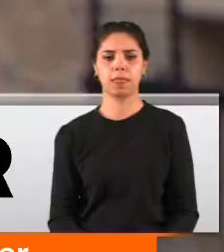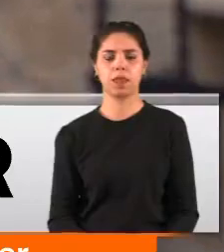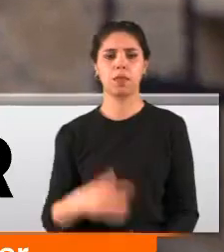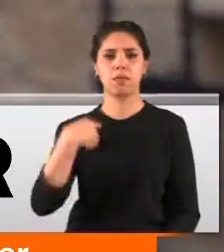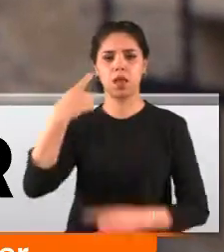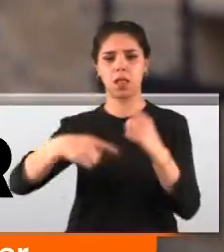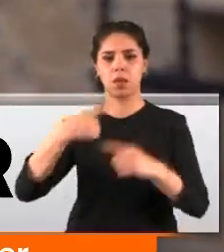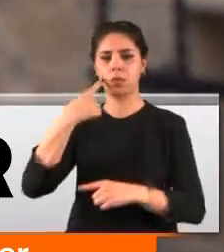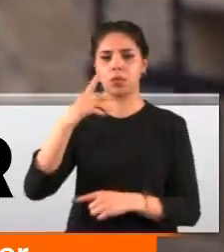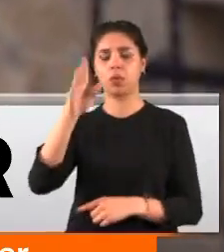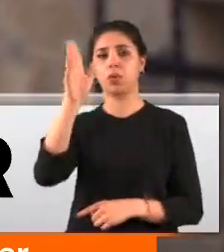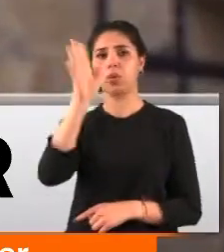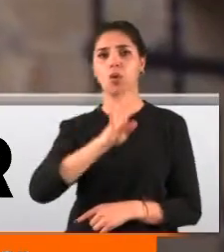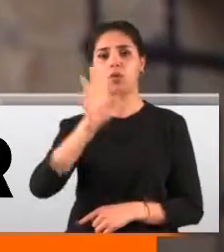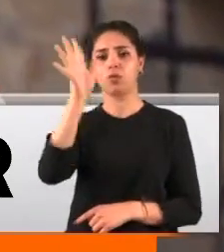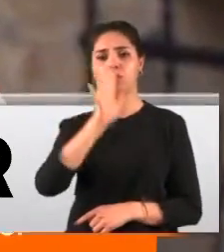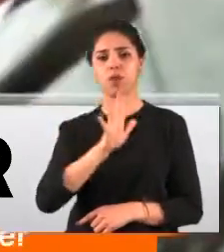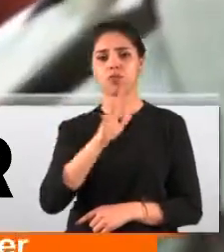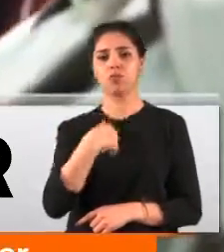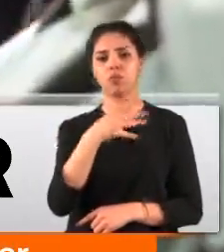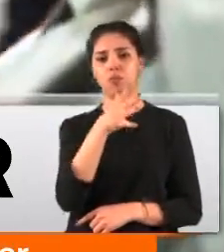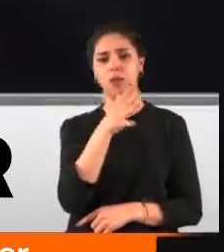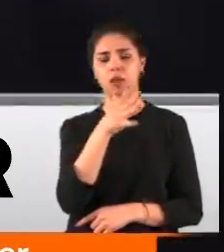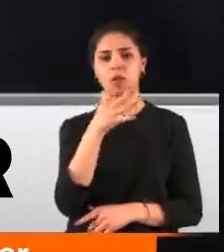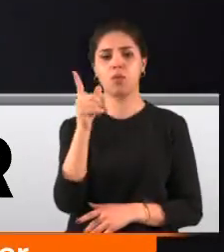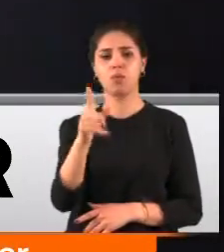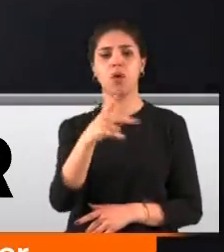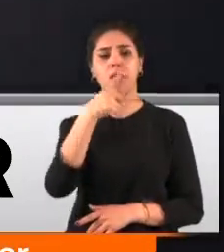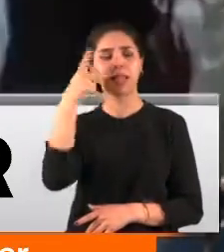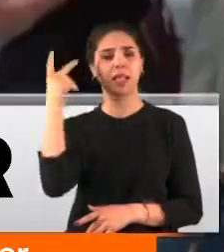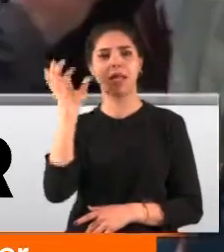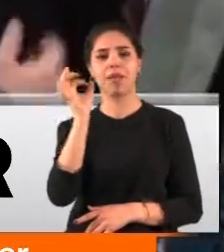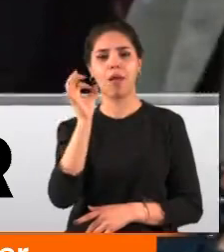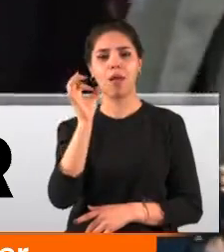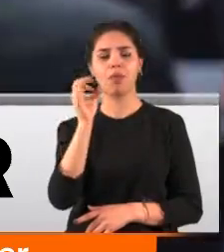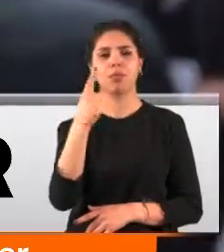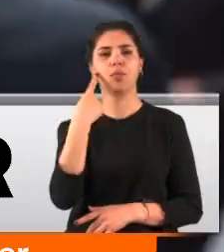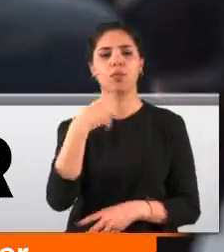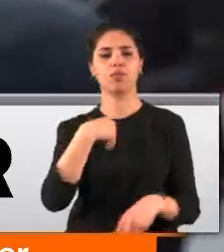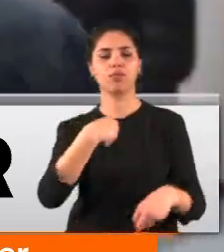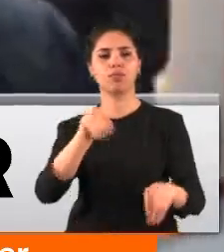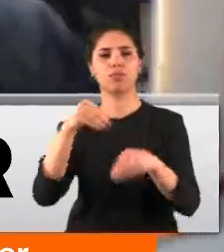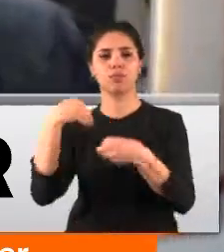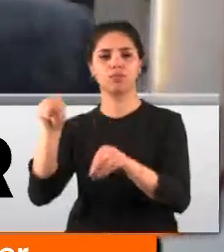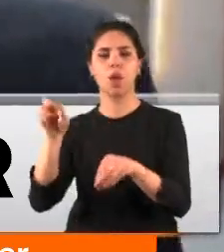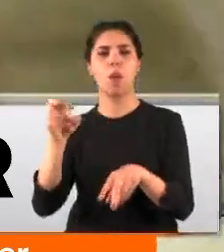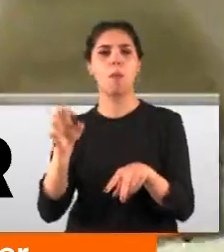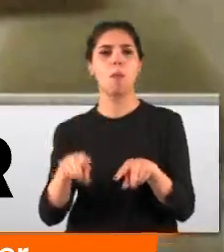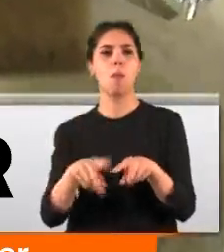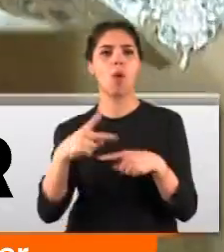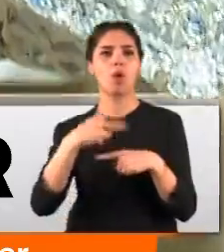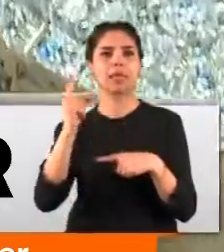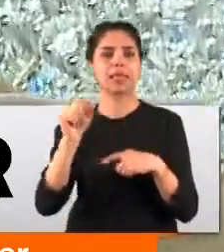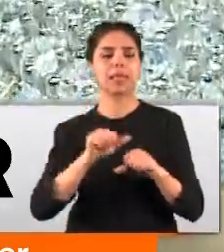bile 400-500 en az benim bildiklerim. Sahte mücevherleri milyonlarca liraya piyasaya sürdüler. Ponzi sistemiyle